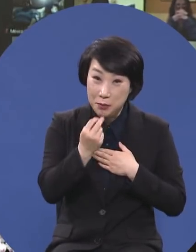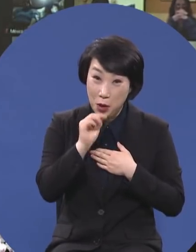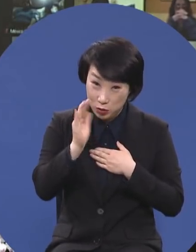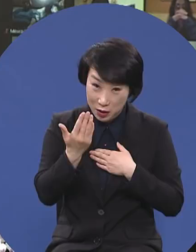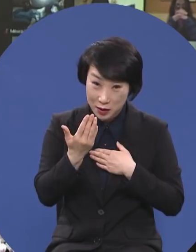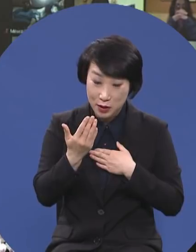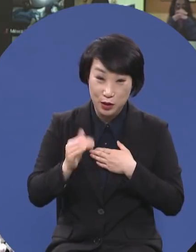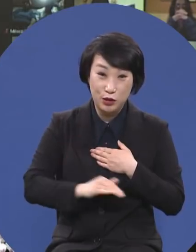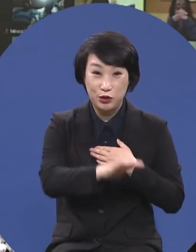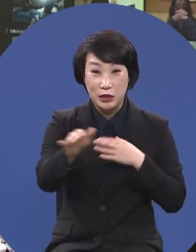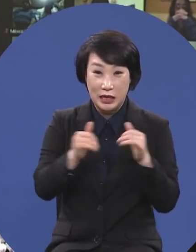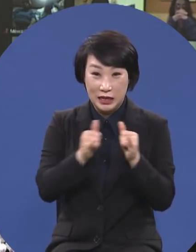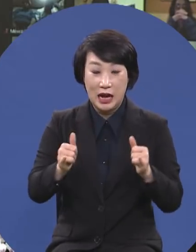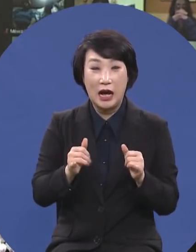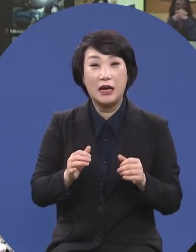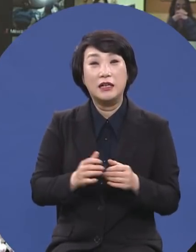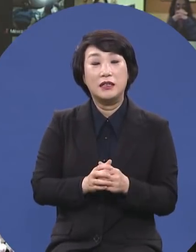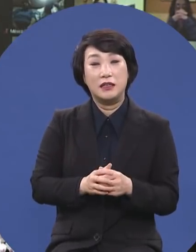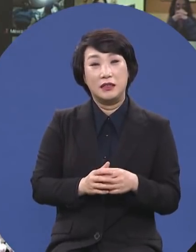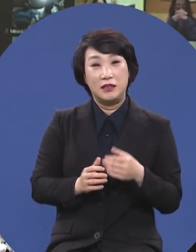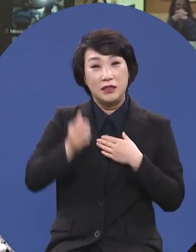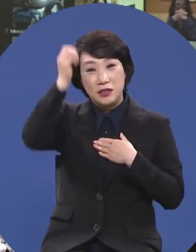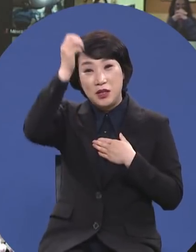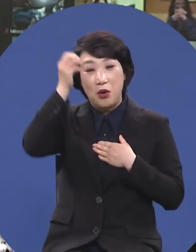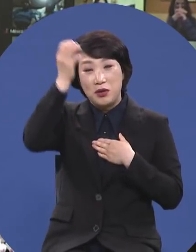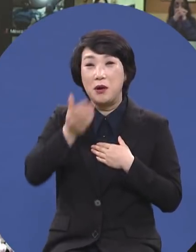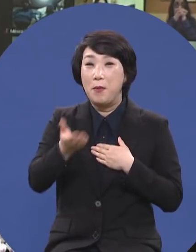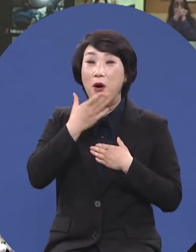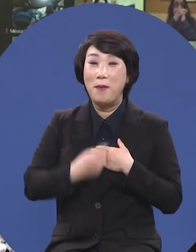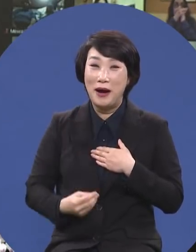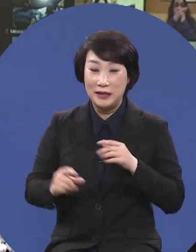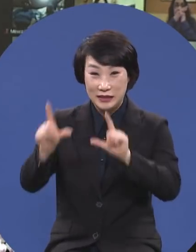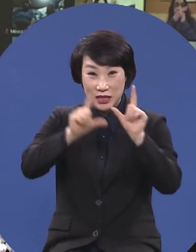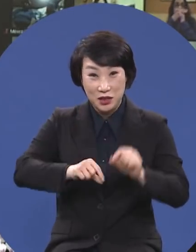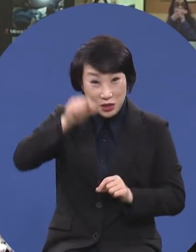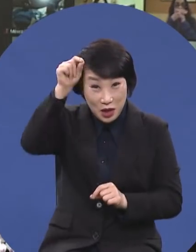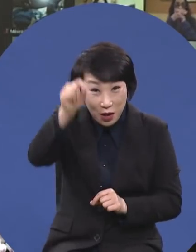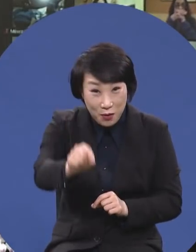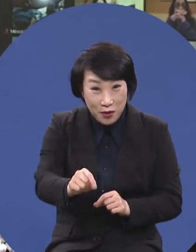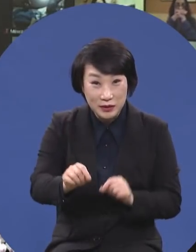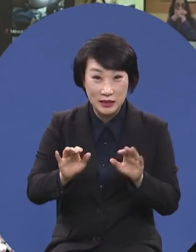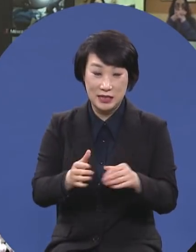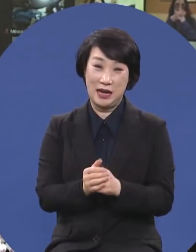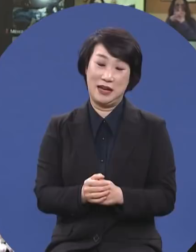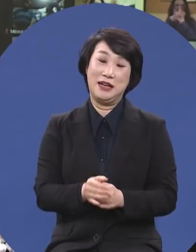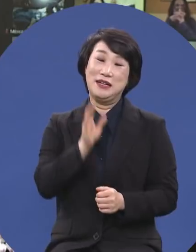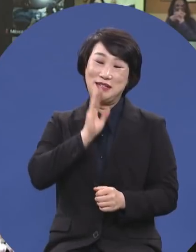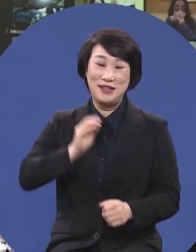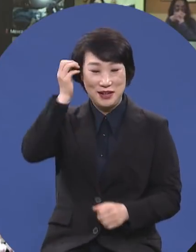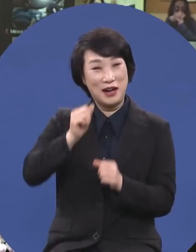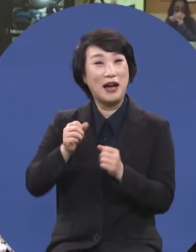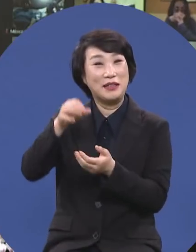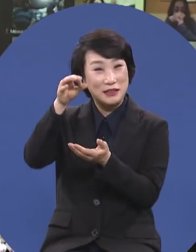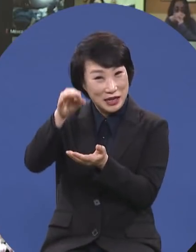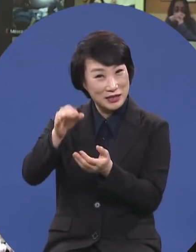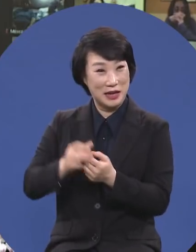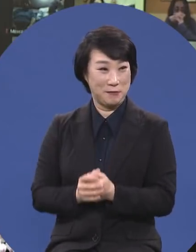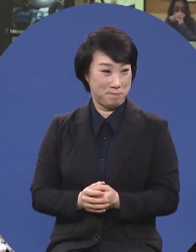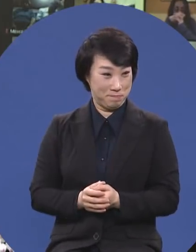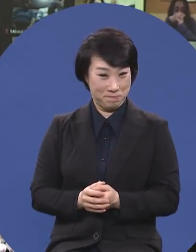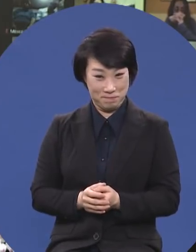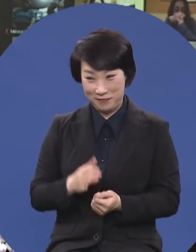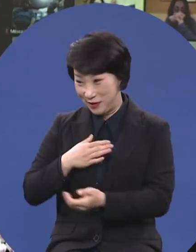생명이요, 우리 인간의 영혼이 먹고 마시며 영혼이 살아야 할 신령한 기업이라는